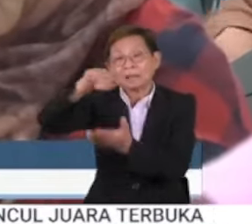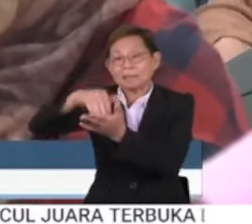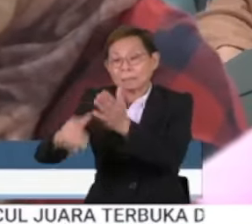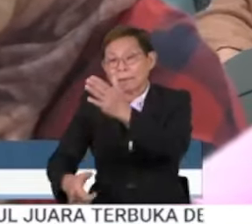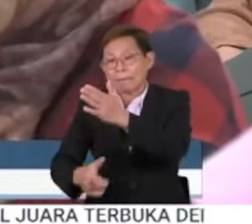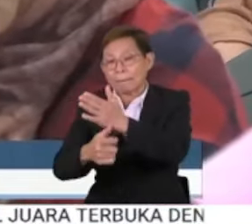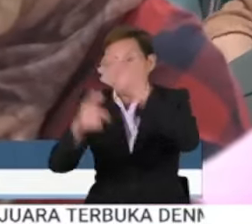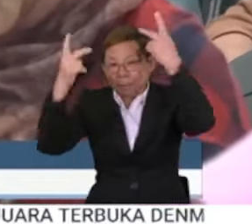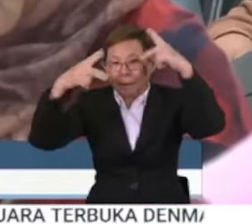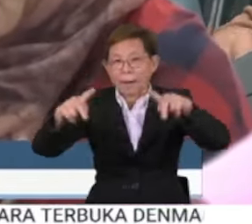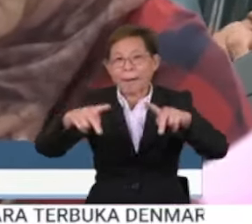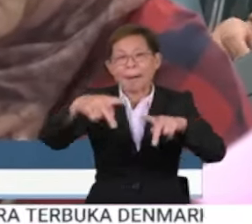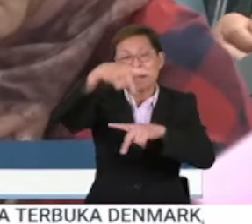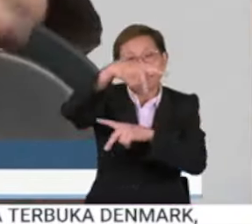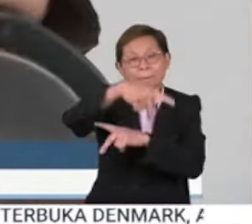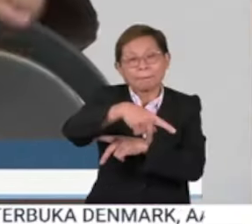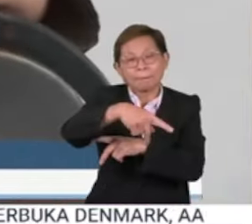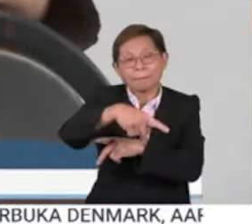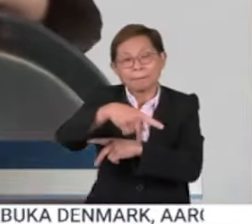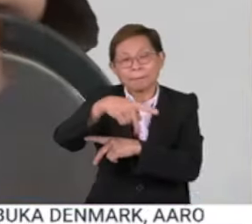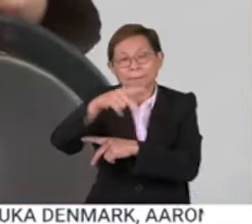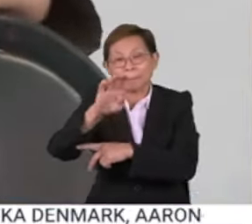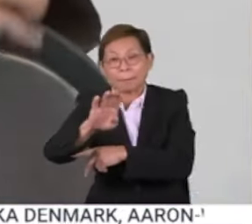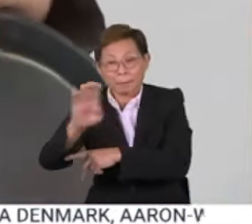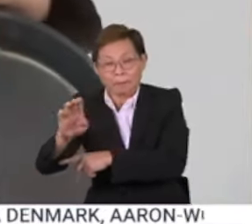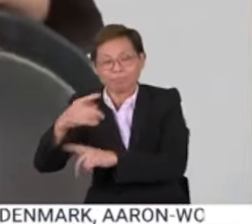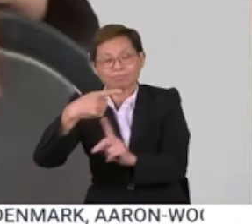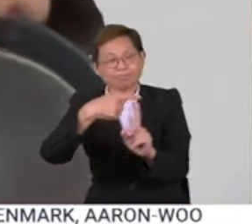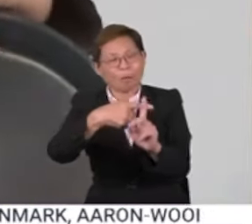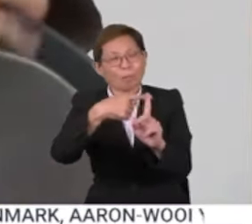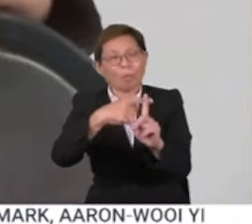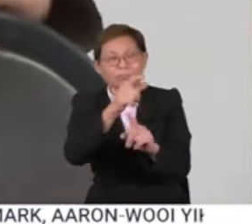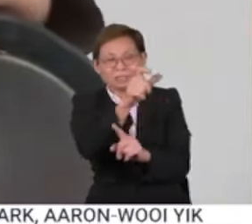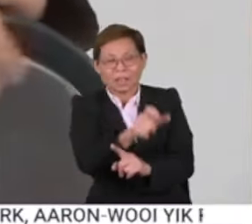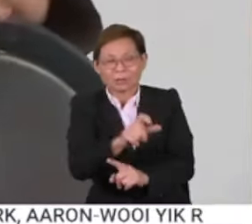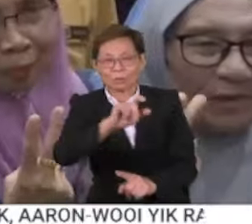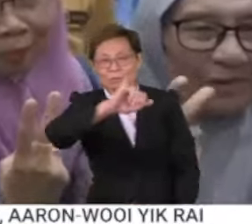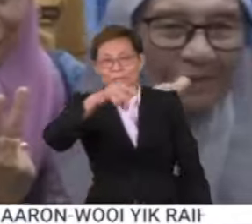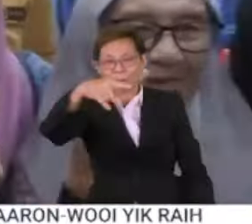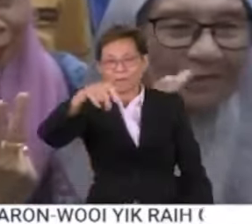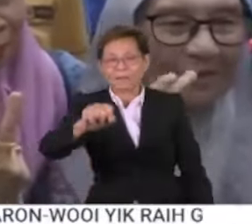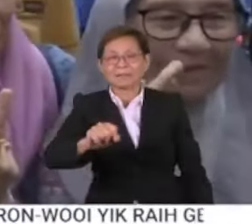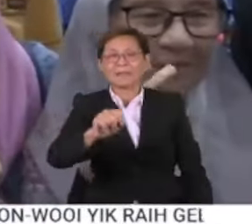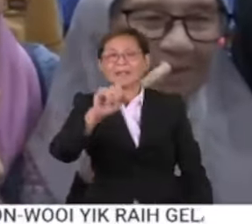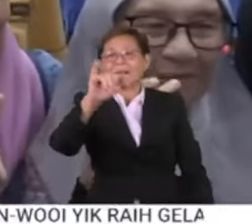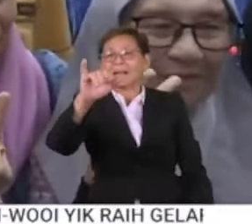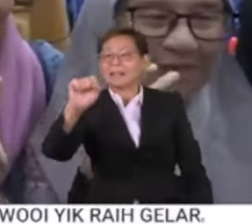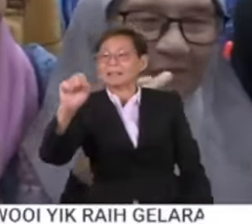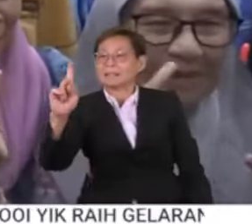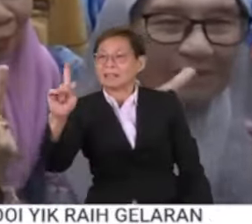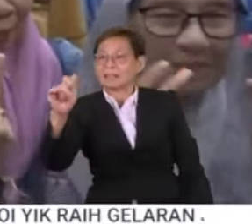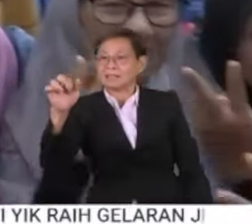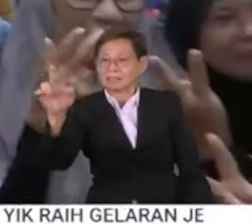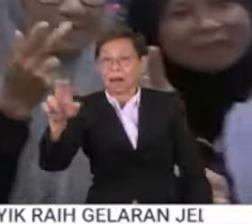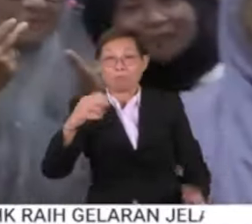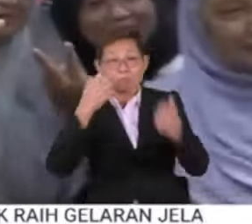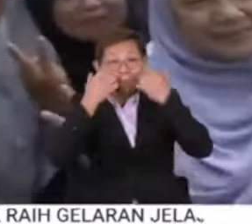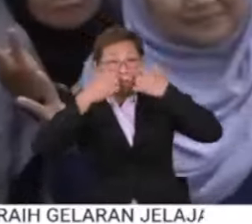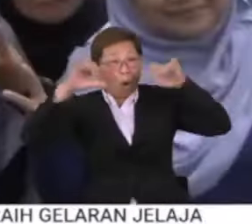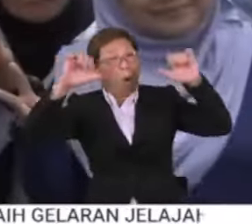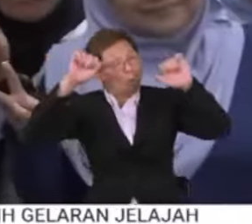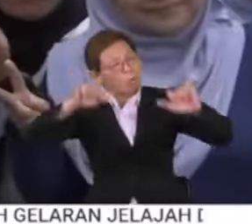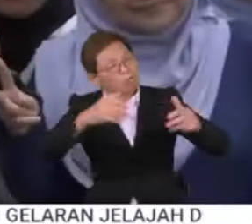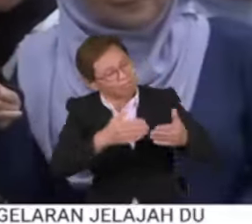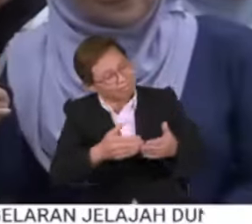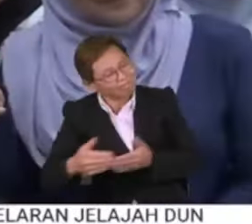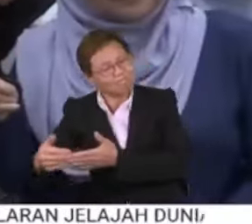Presiden Parti Pesaka Bumi Putera Bersatu, PBB Optimis calon GPS Iskandar Turki mempunyai kemampuan dalam